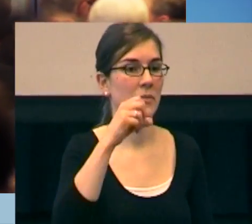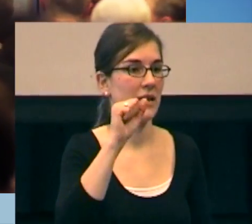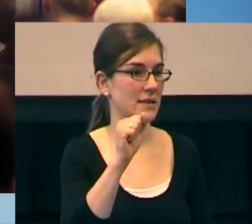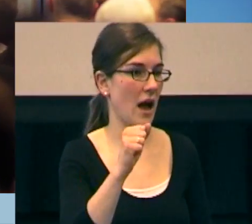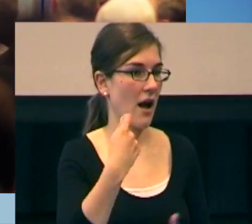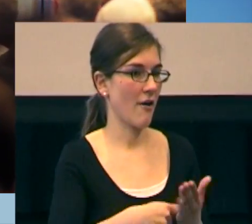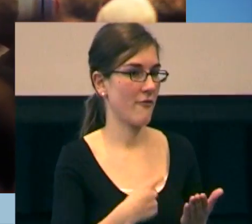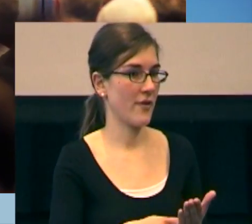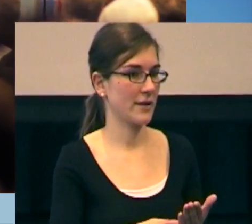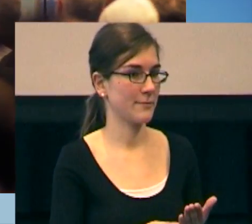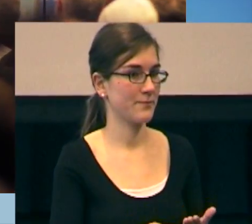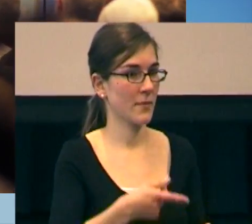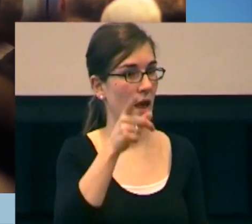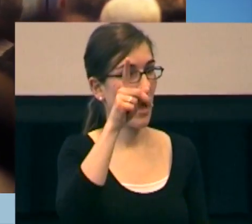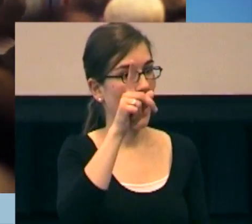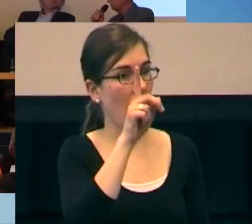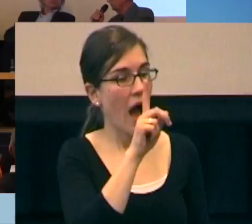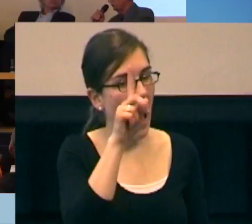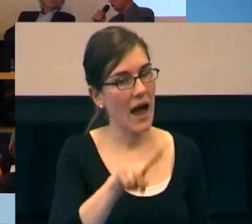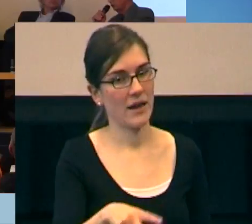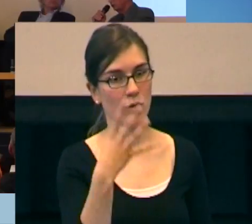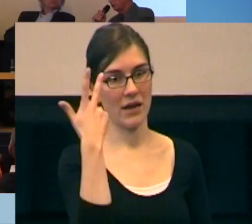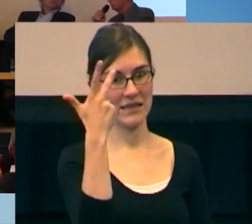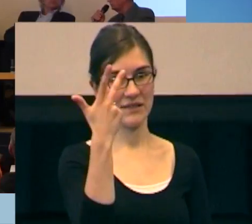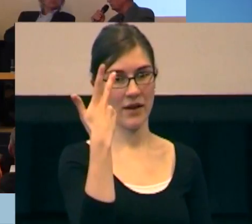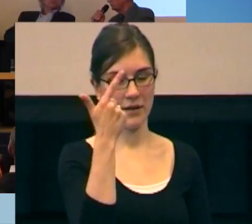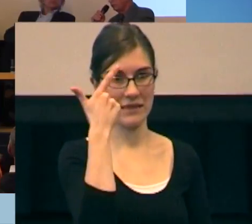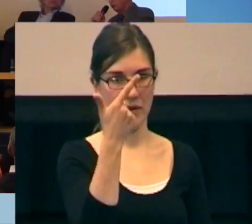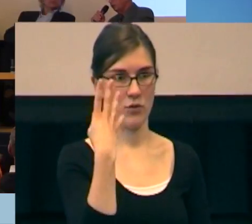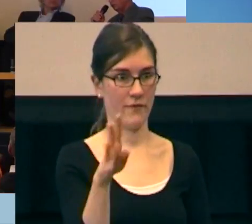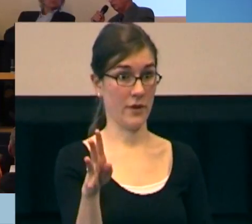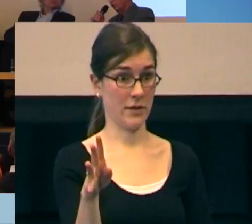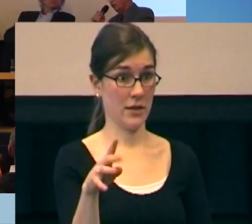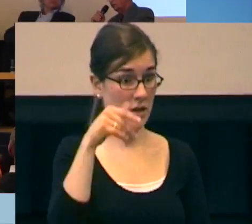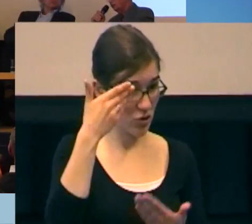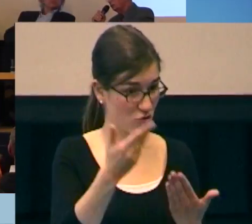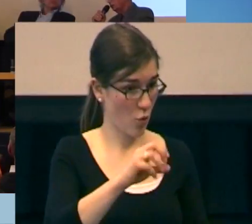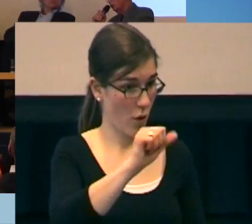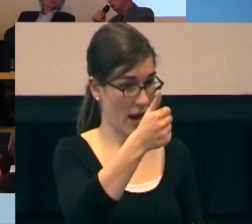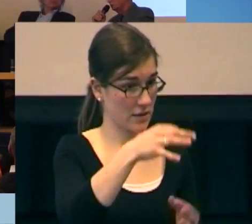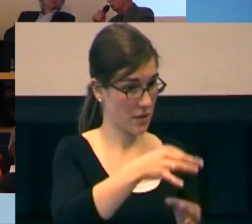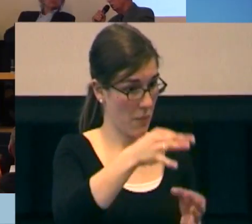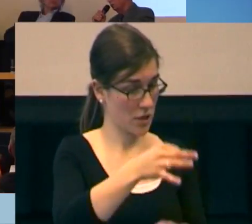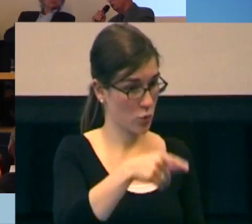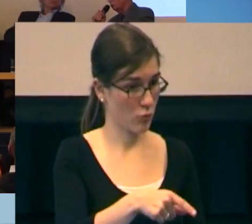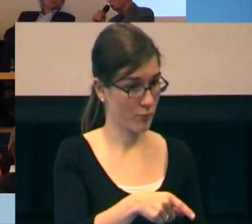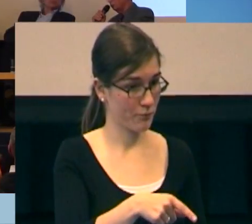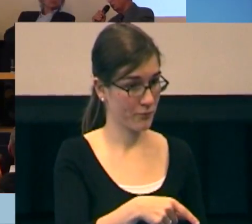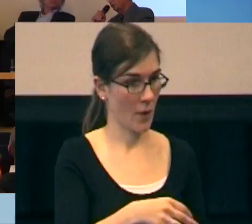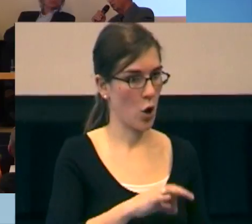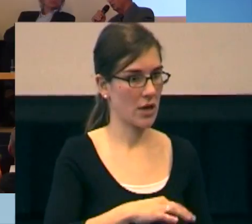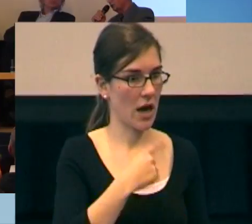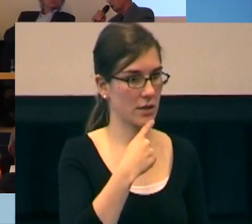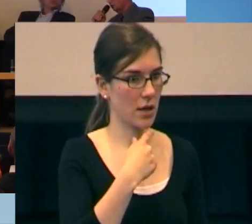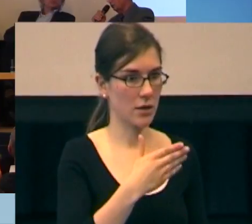lag bei 142 das war die erste Messung der Facharzt sagte mir sie kommen viel zu